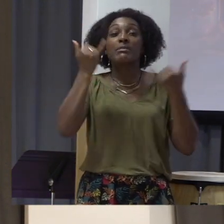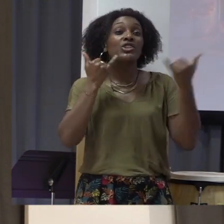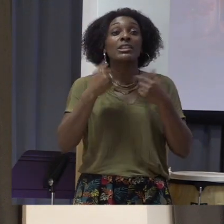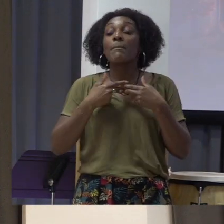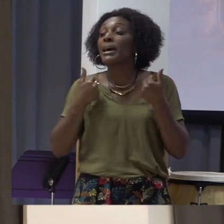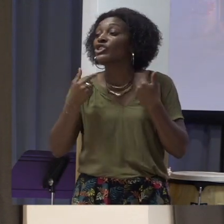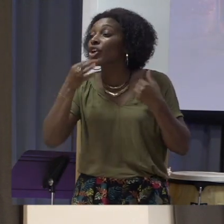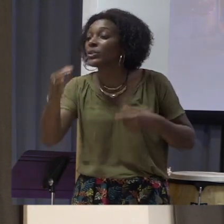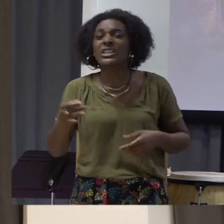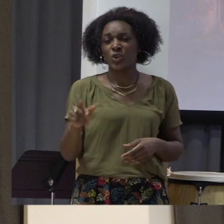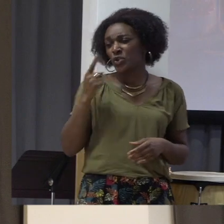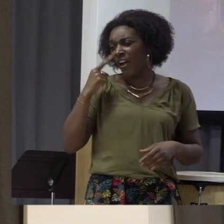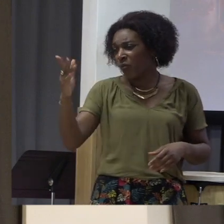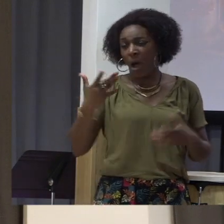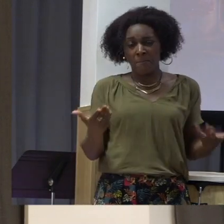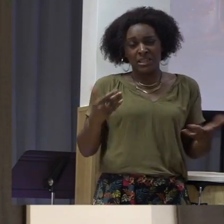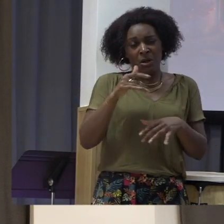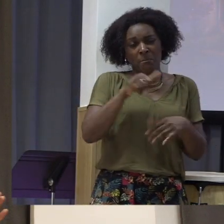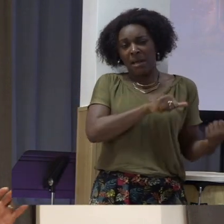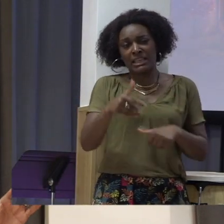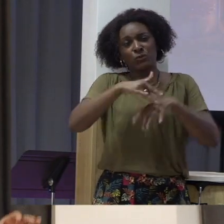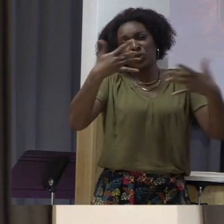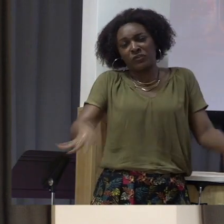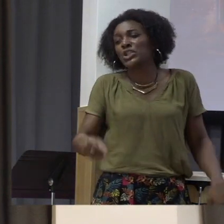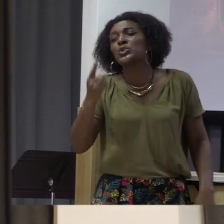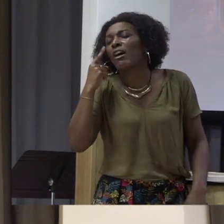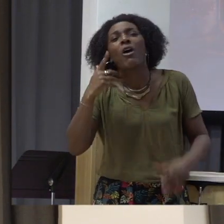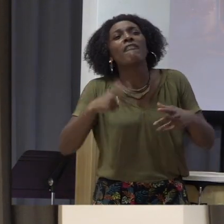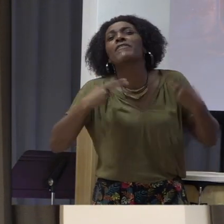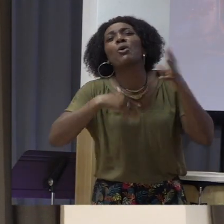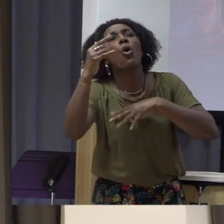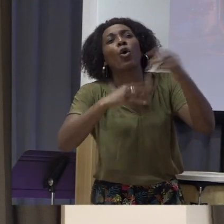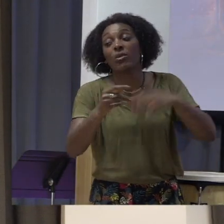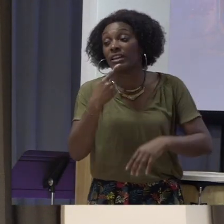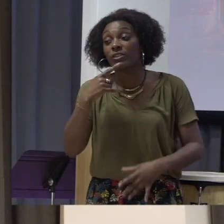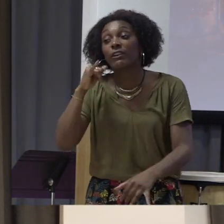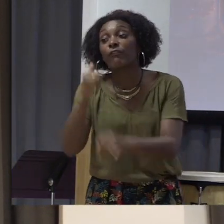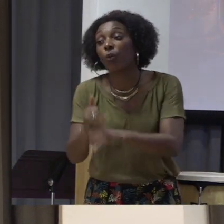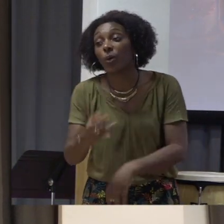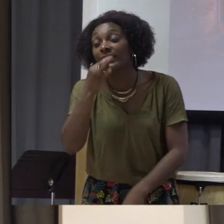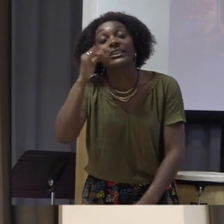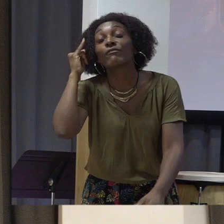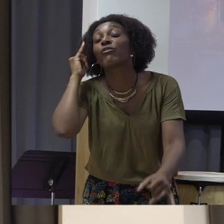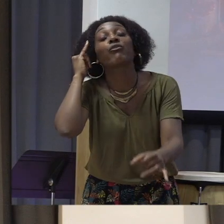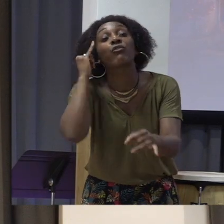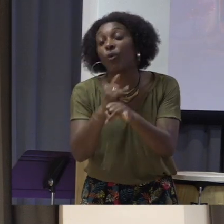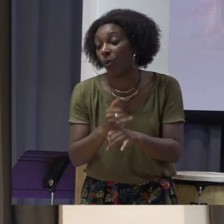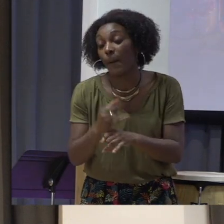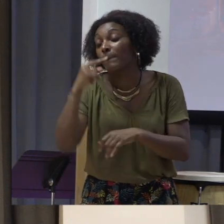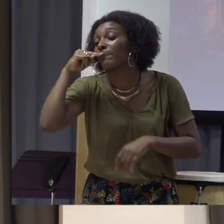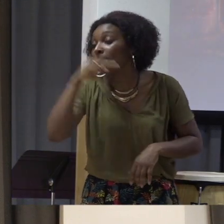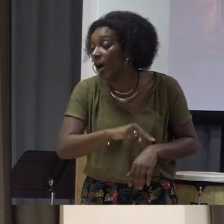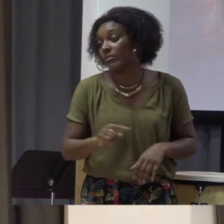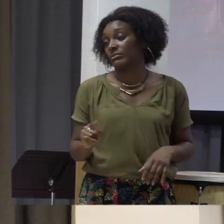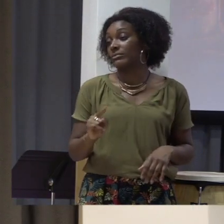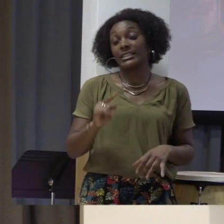tout ira bien, donc ça y est, c'est fini, c'est totalement un pasteur qui proclame des choses sans forcément